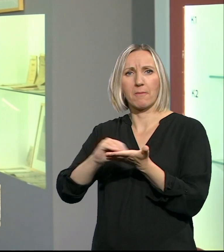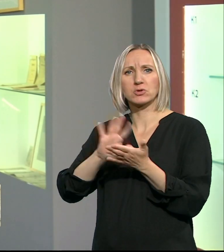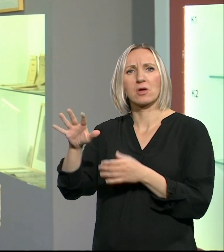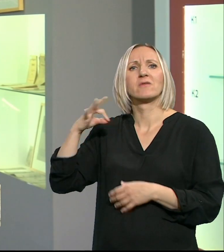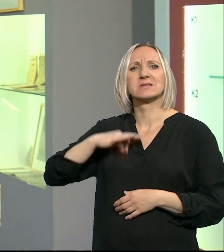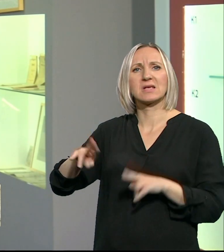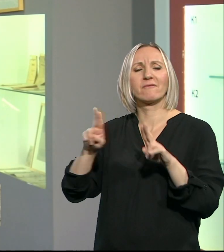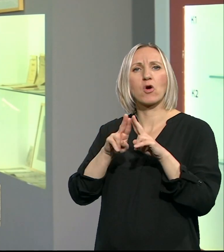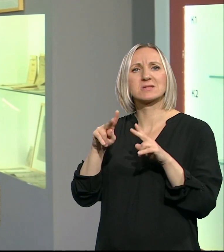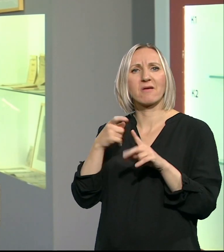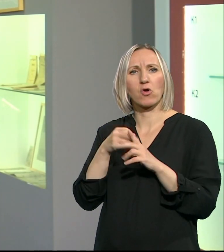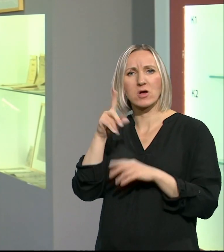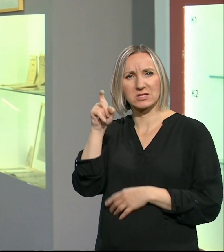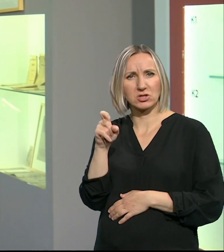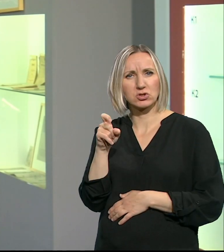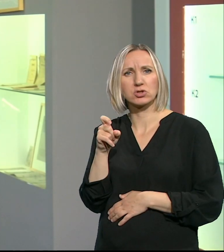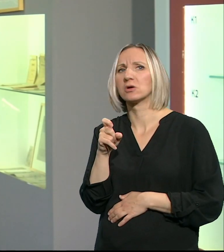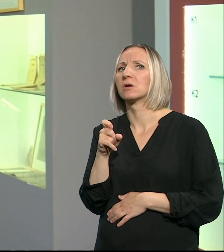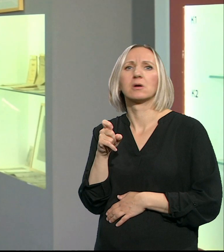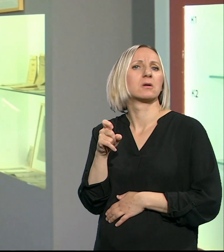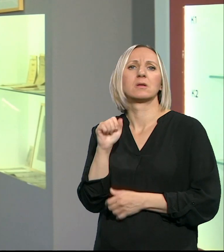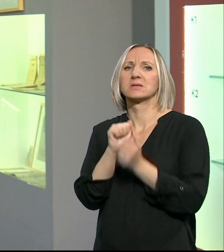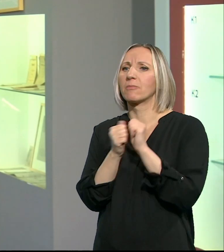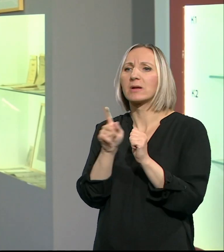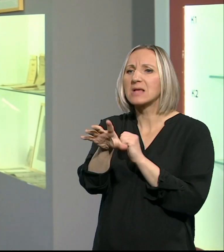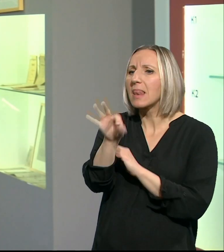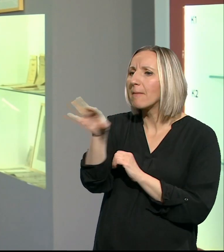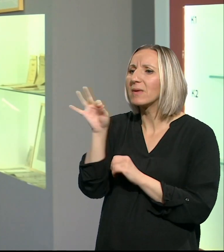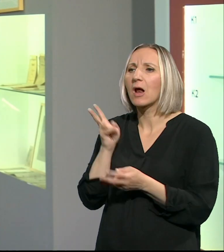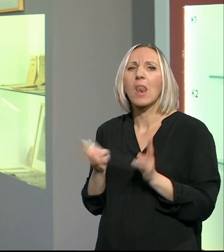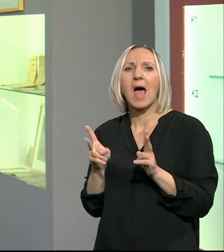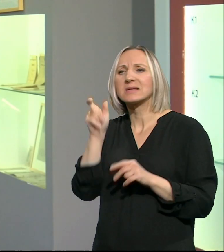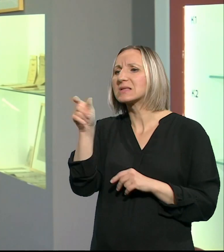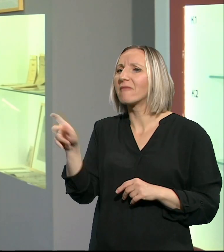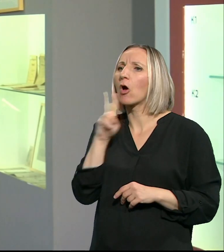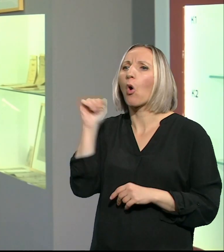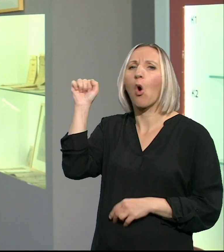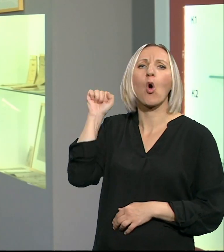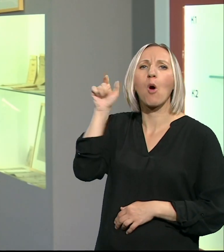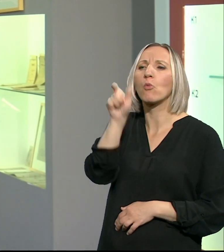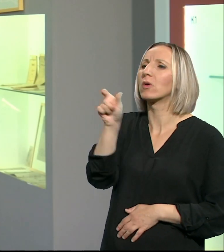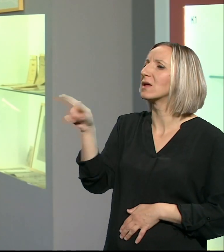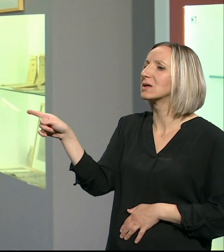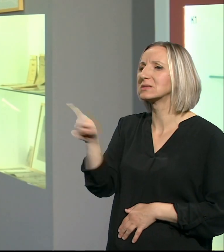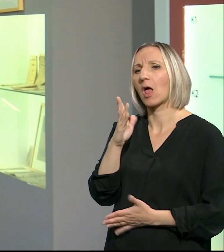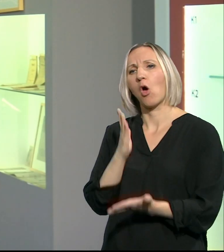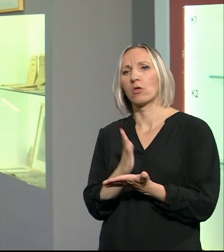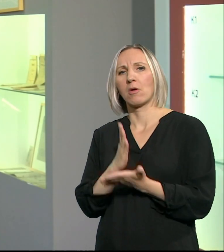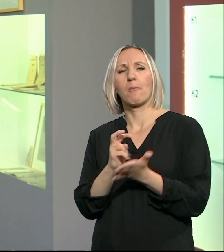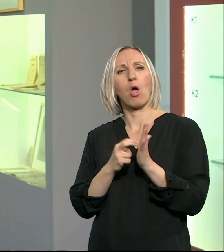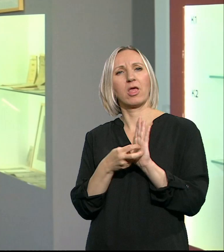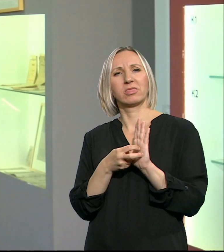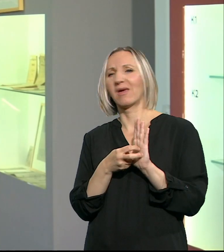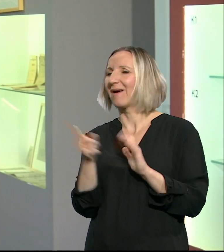sin Vojislav Kostić, da se ne biraju za nastavnike ljudi koji su podobni po političkoj